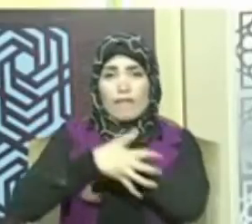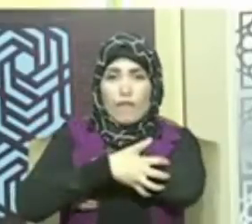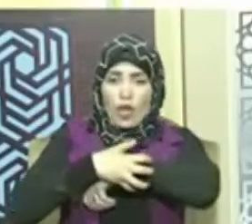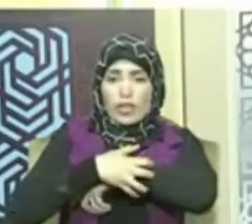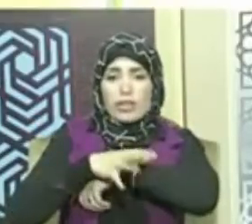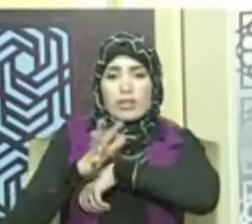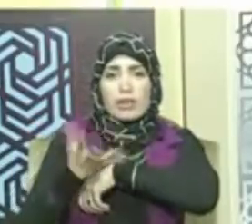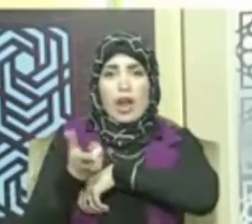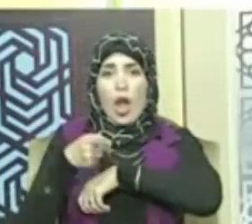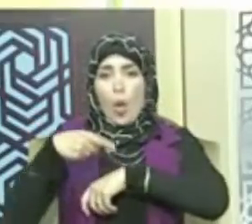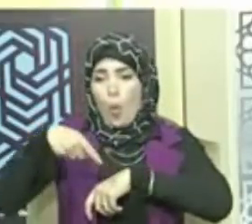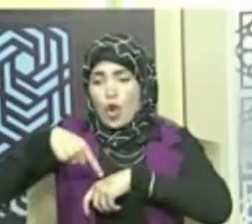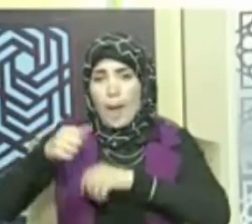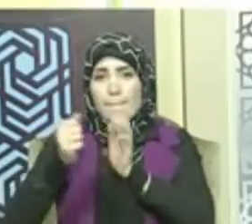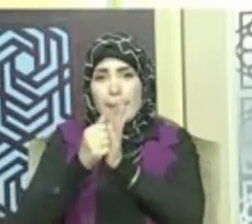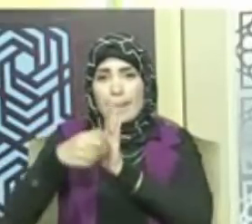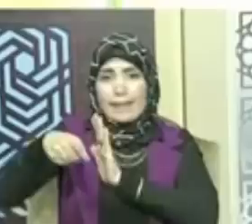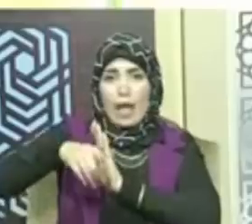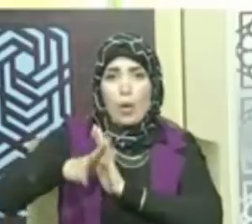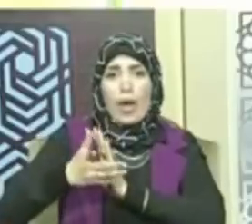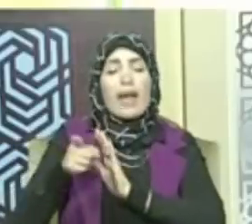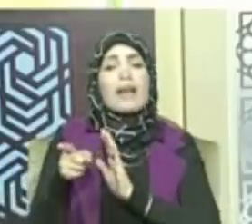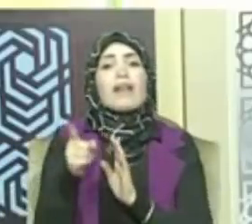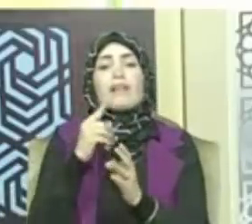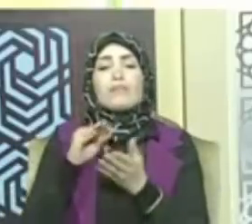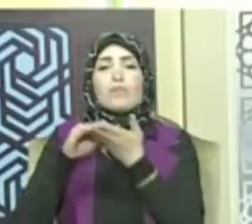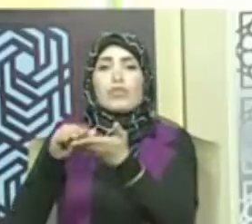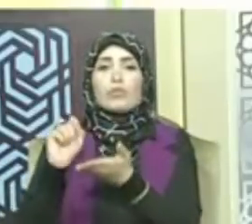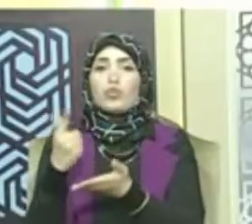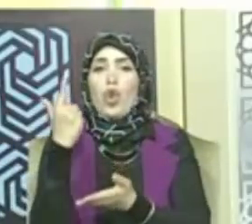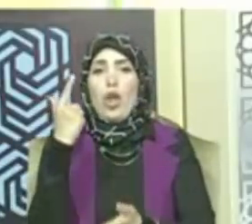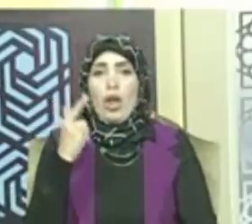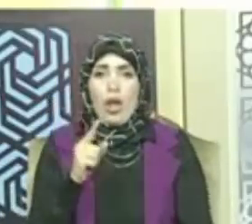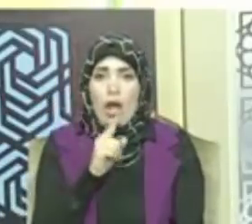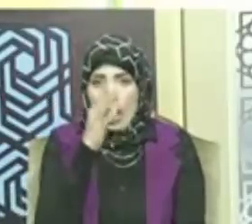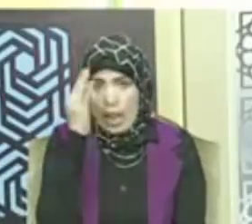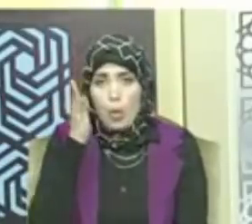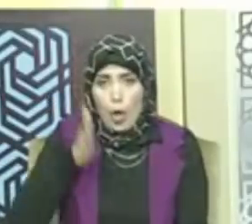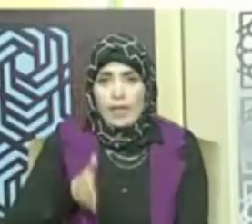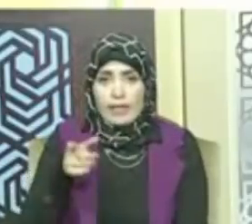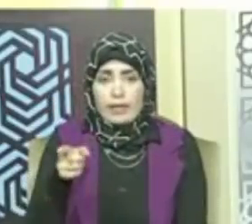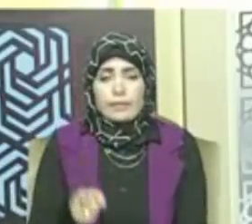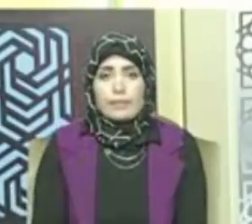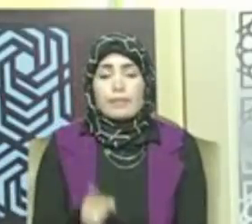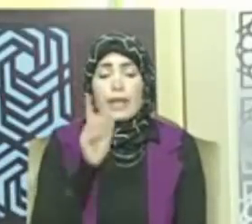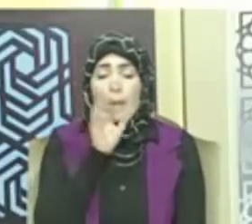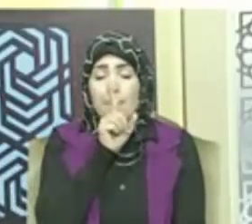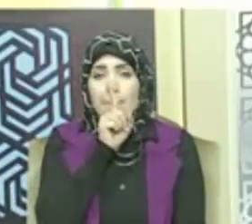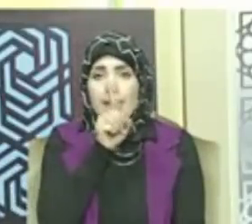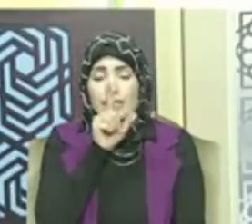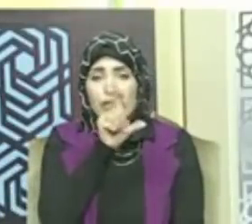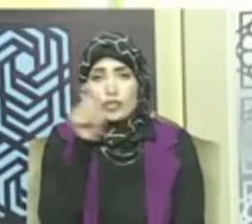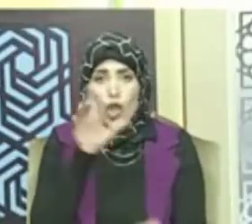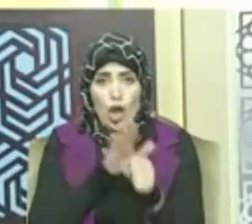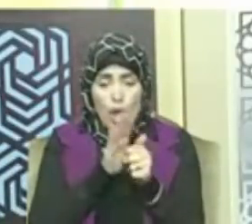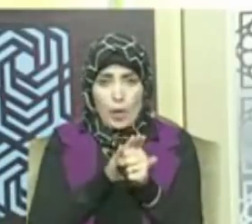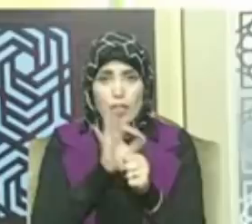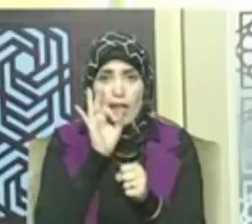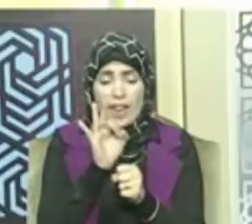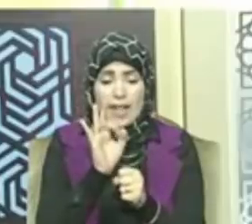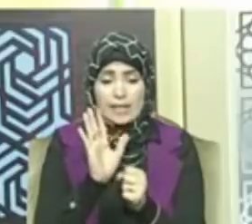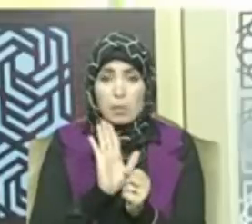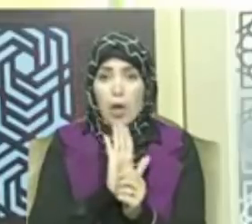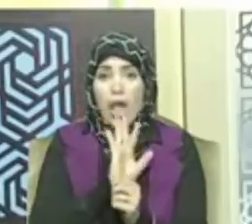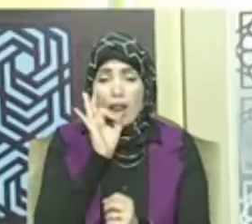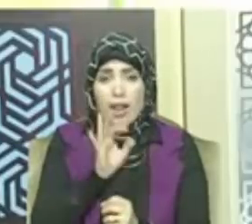تستقبل رمضان إلا بنفس نقية وصدر سليم لا